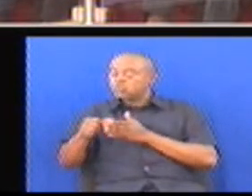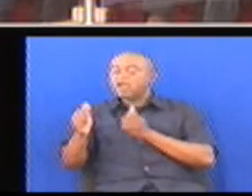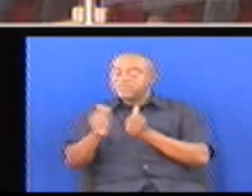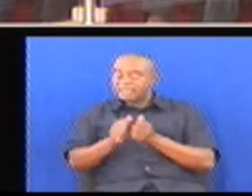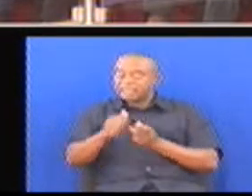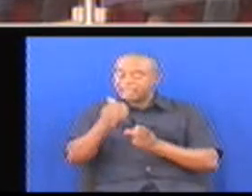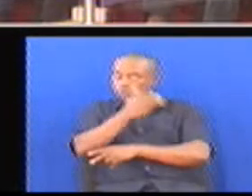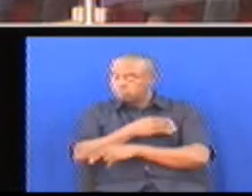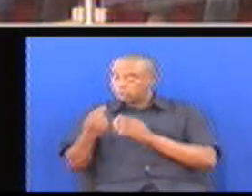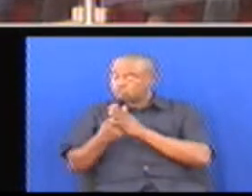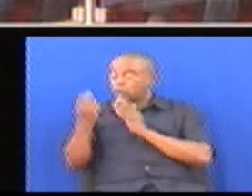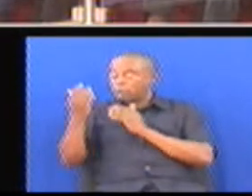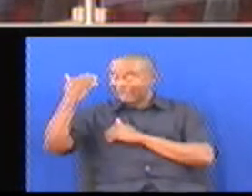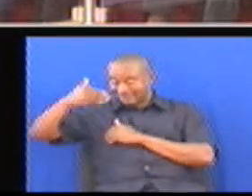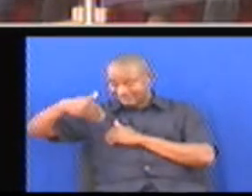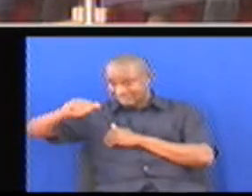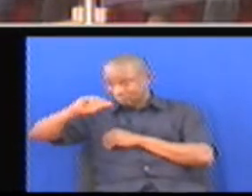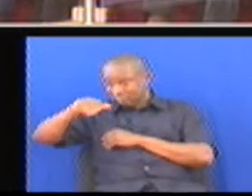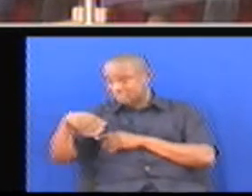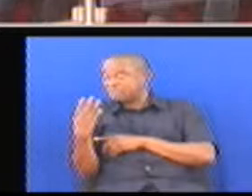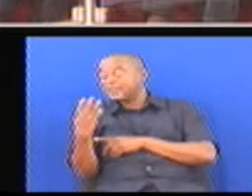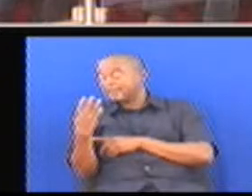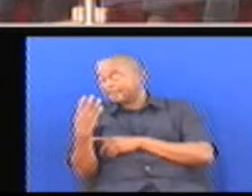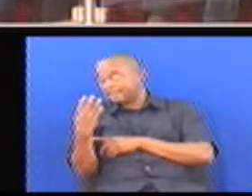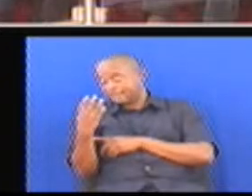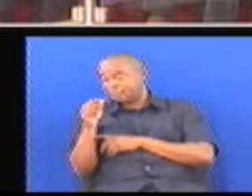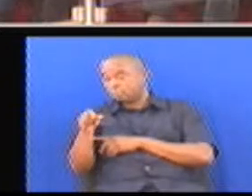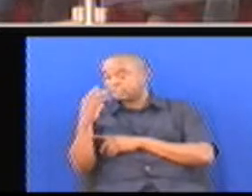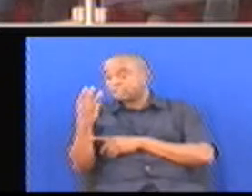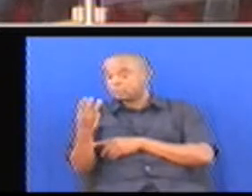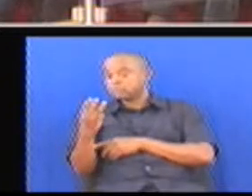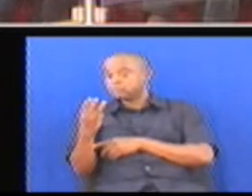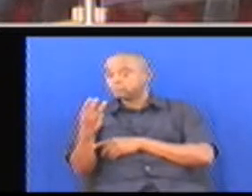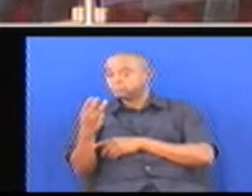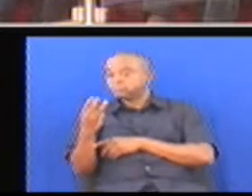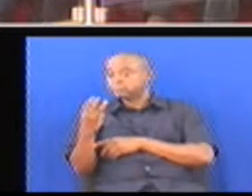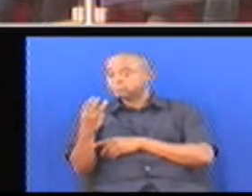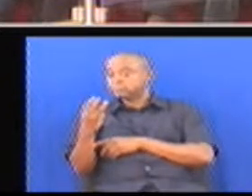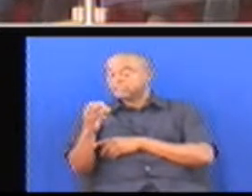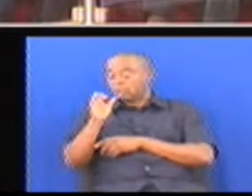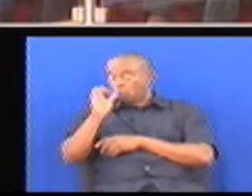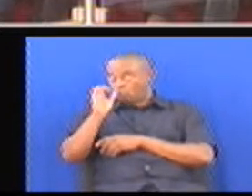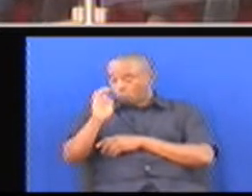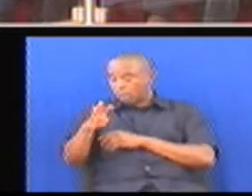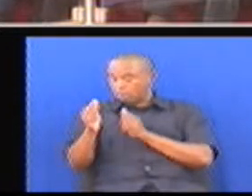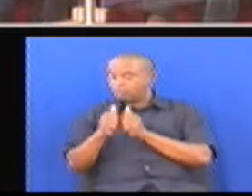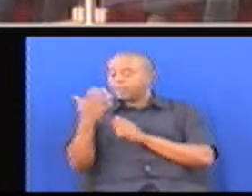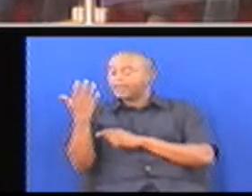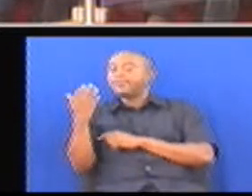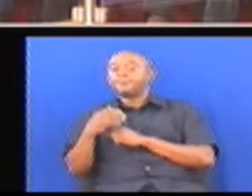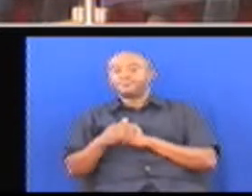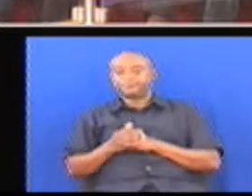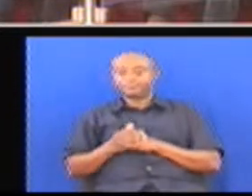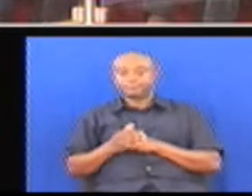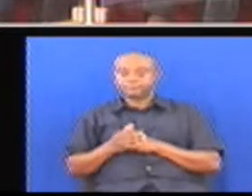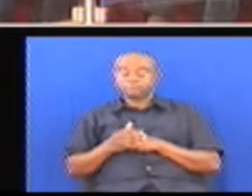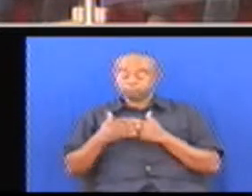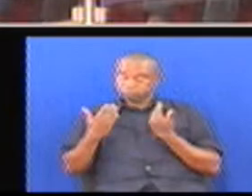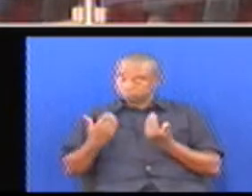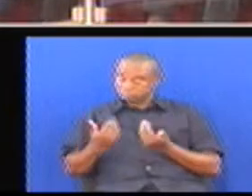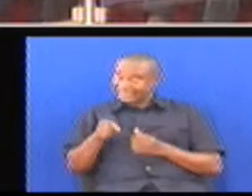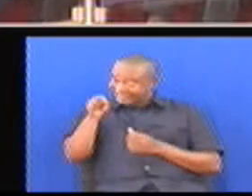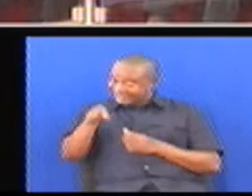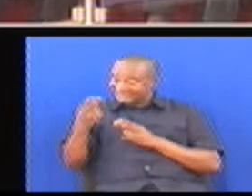na huduma kwa kipindi cha miezi 4.3 katika kipindi kama hicho mwaka 2015. Ongezeko